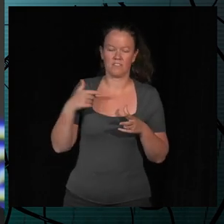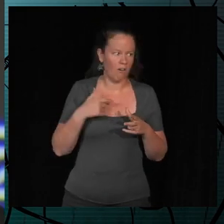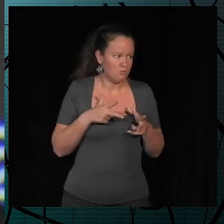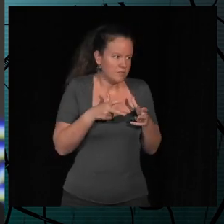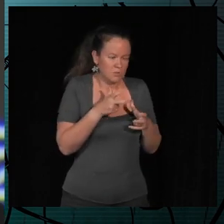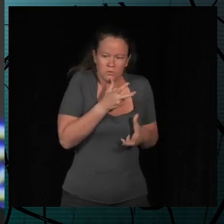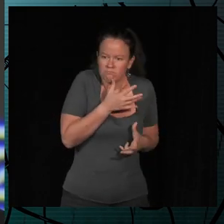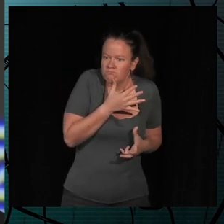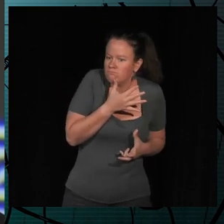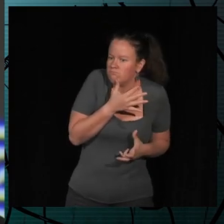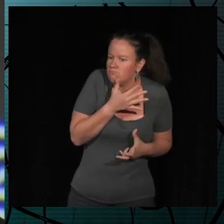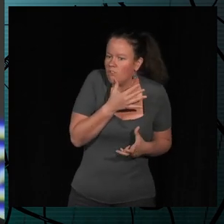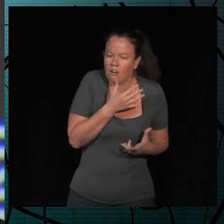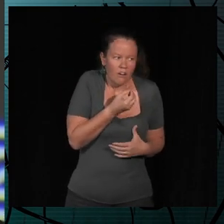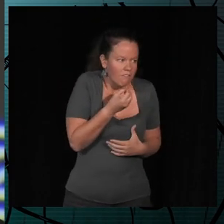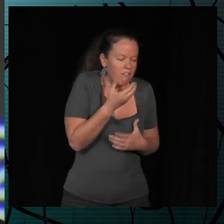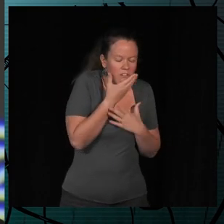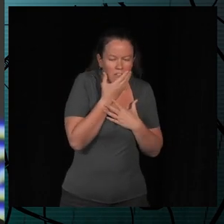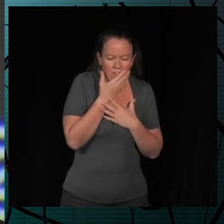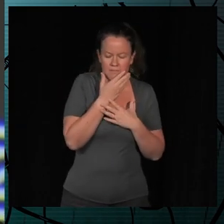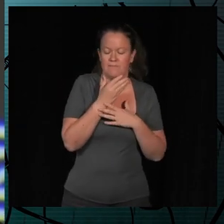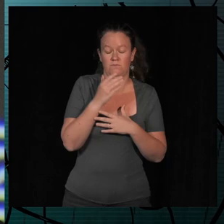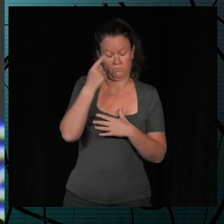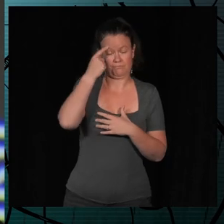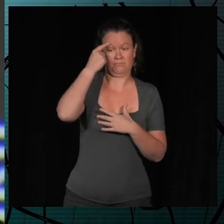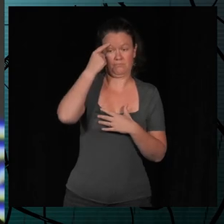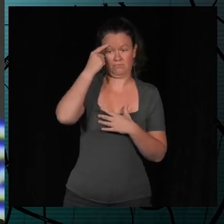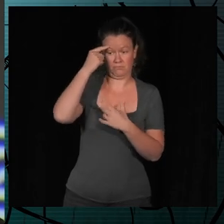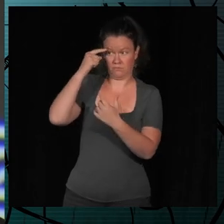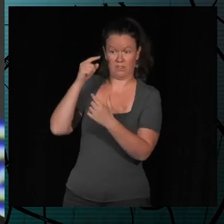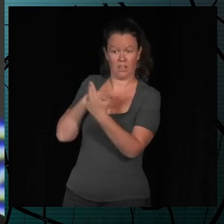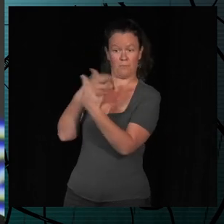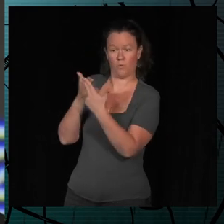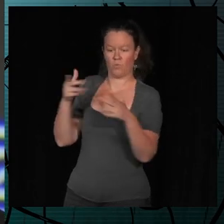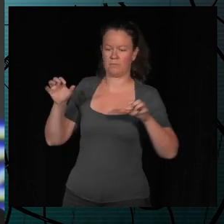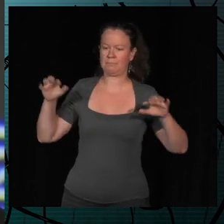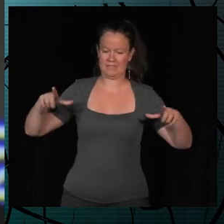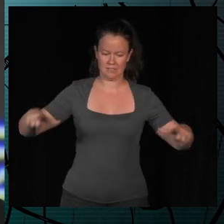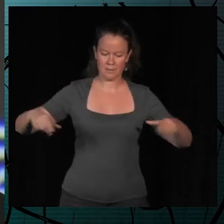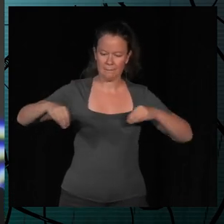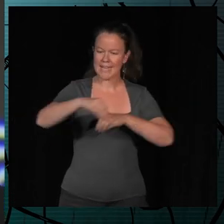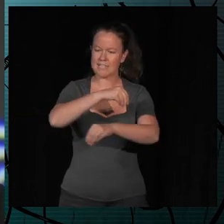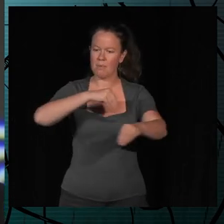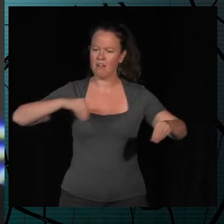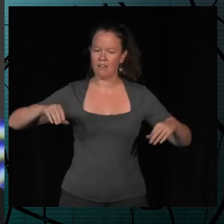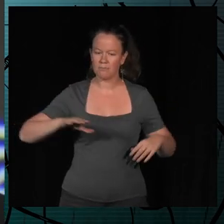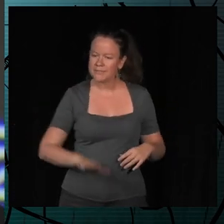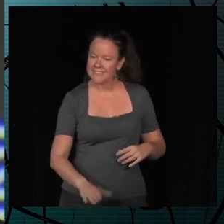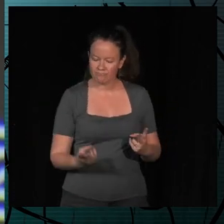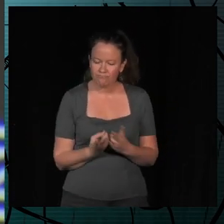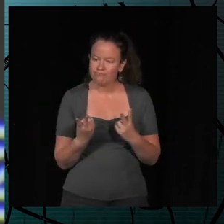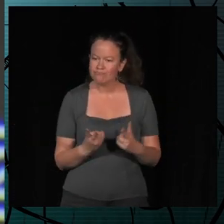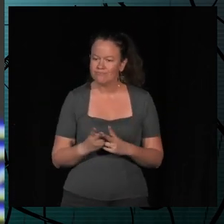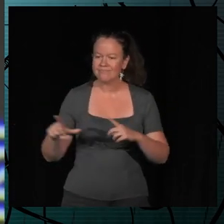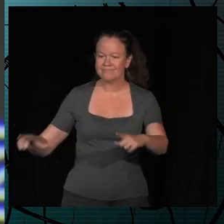pas les enfants qui jouent au jeux vidéo problème jeux vidéo alors pensez tout de suite bac àable d'ailleurs des créateurs de jeux vidéo disent les jeux vidéos sont bac